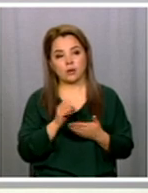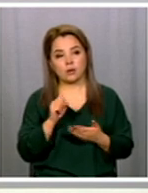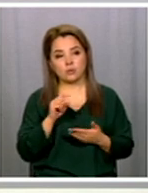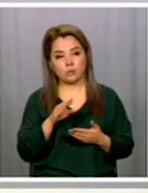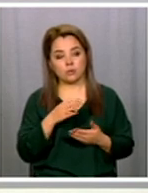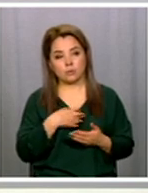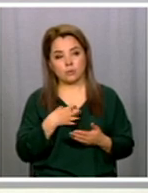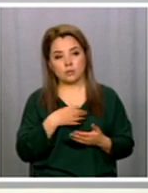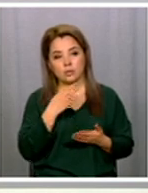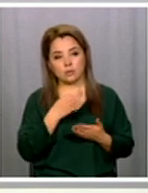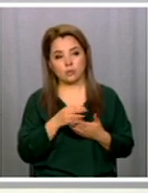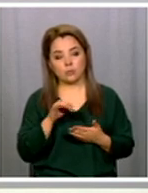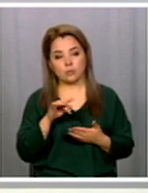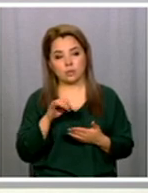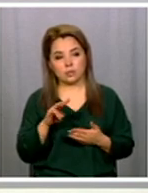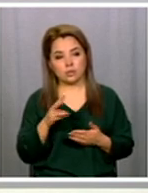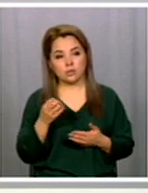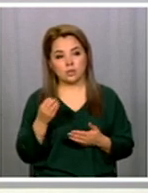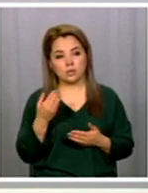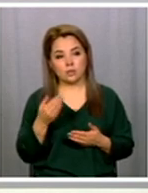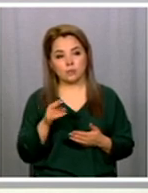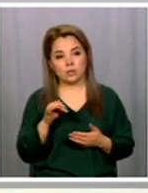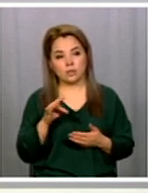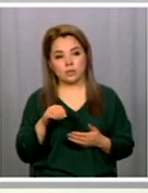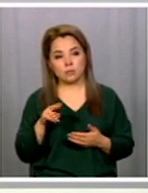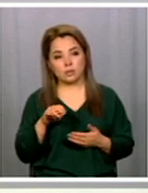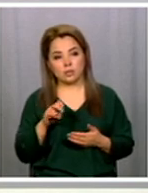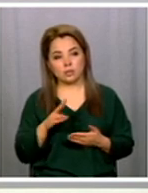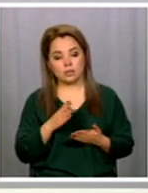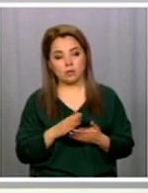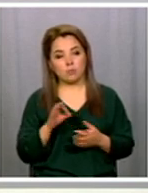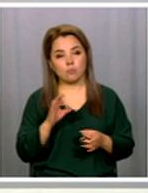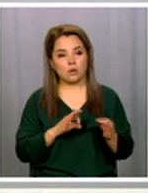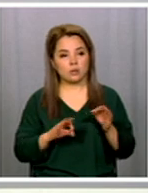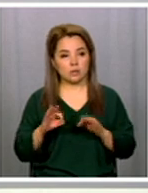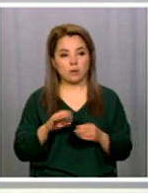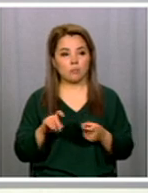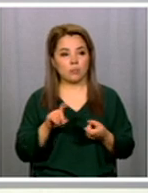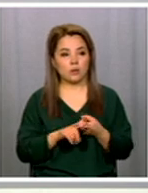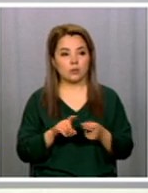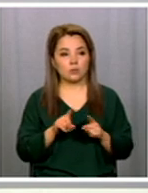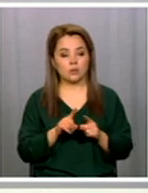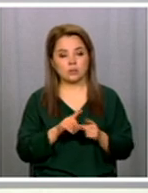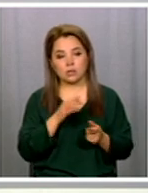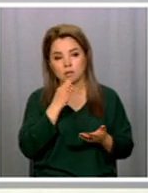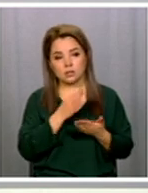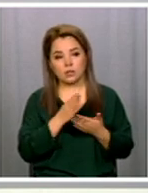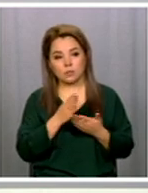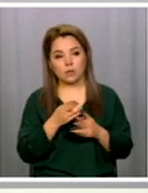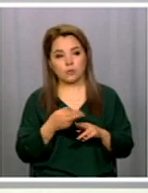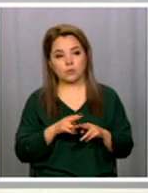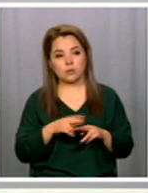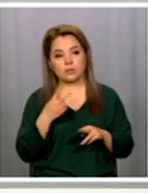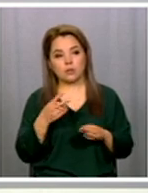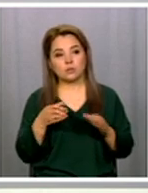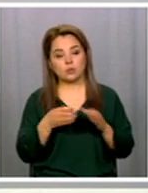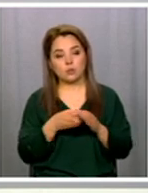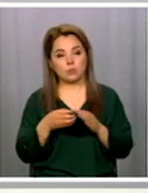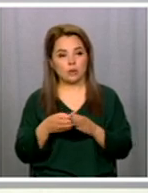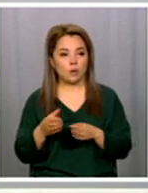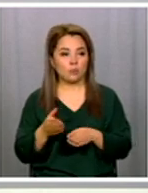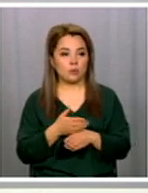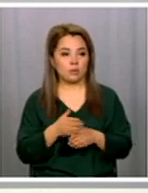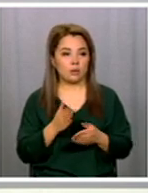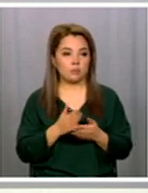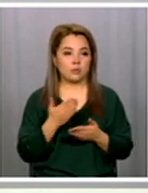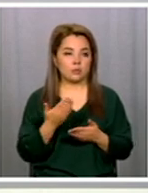негіздер пуриндер және пиримидиндер. Олар молекулалық байланысуына қарай осындай екі топқа бөлінеді.